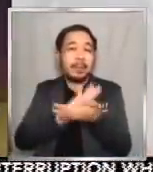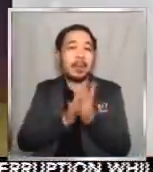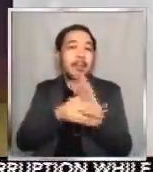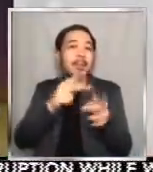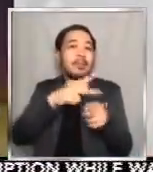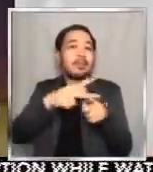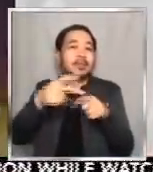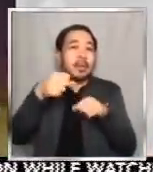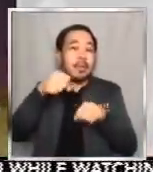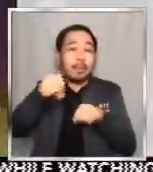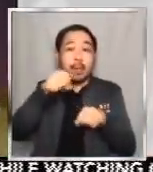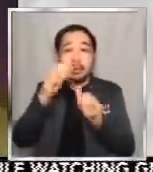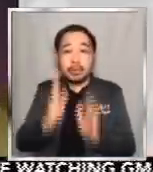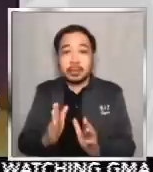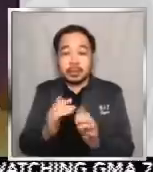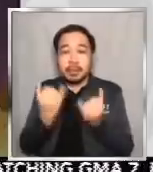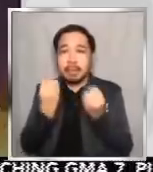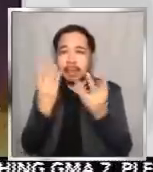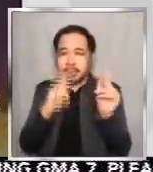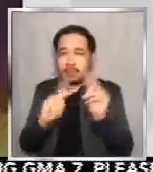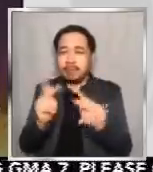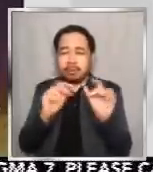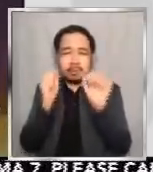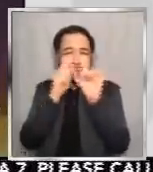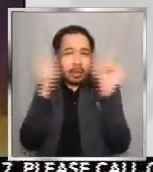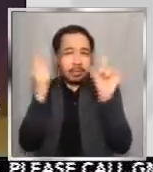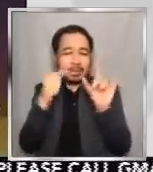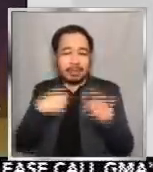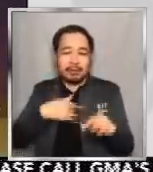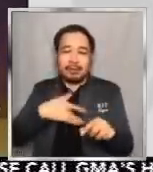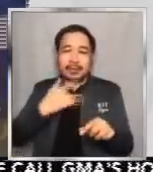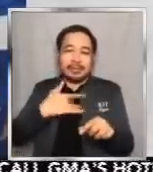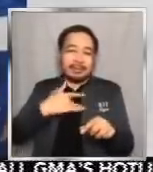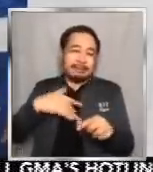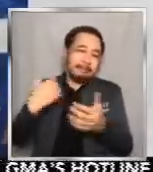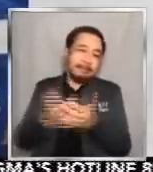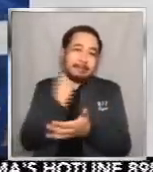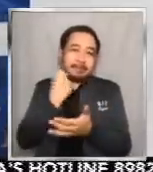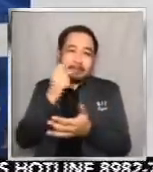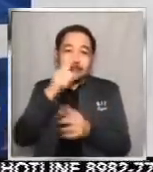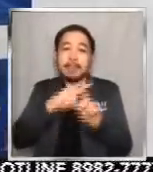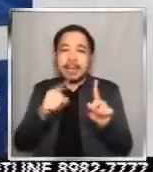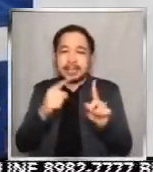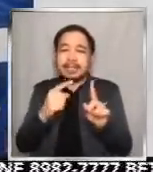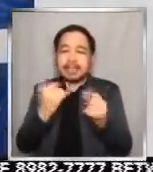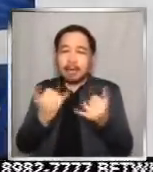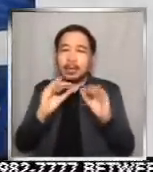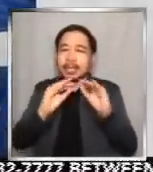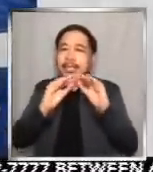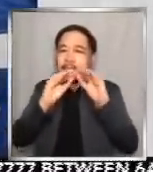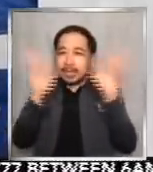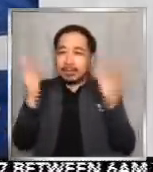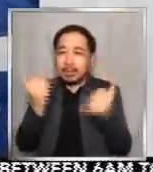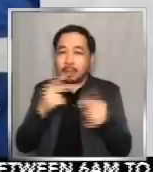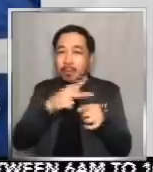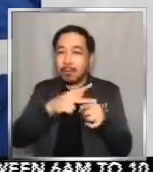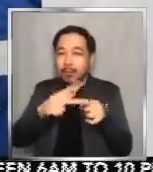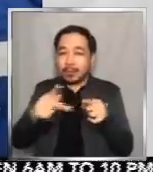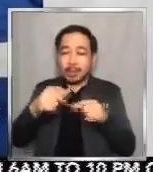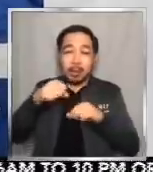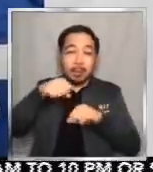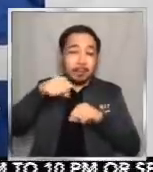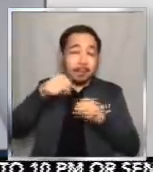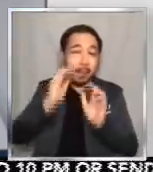Marami ang nagulat at nanghihinayang. Ngunit, nararapat lang na ating linawi na ang mga professional boxers, gaya